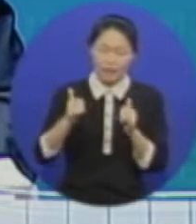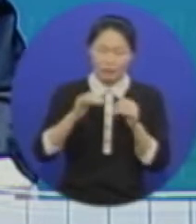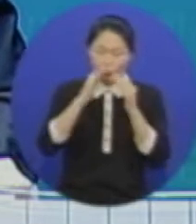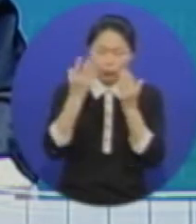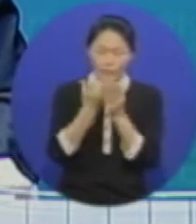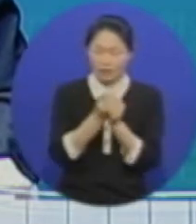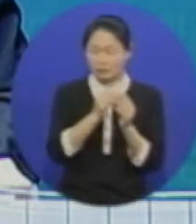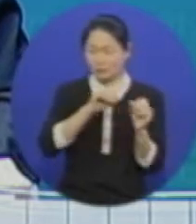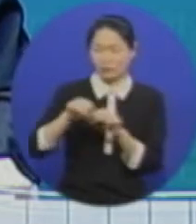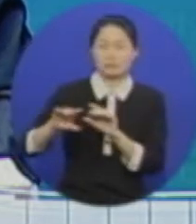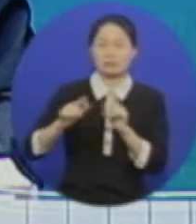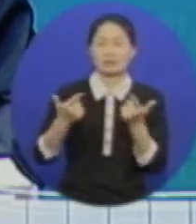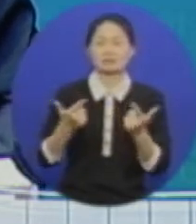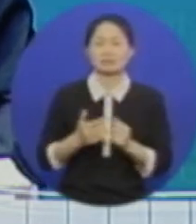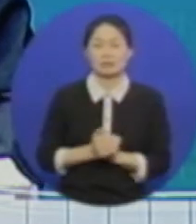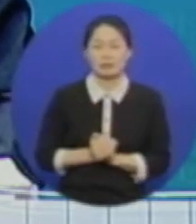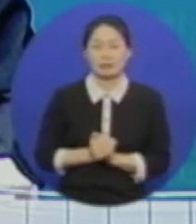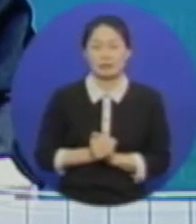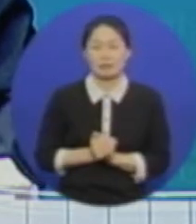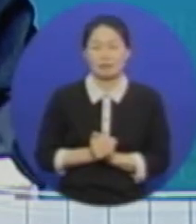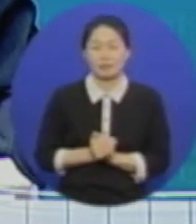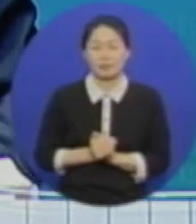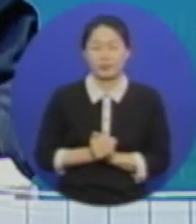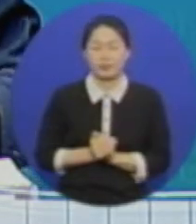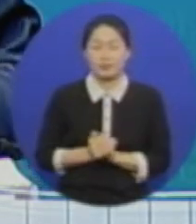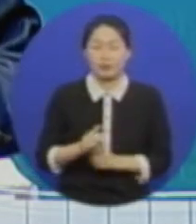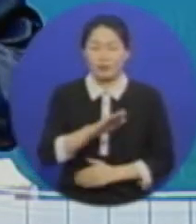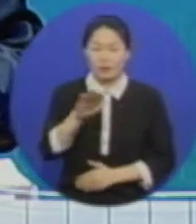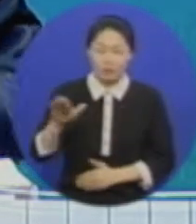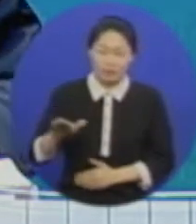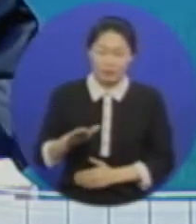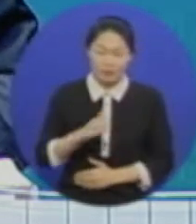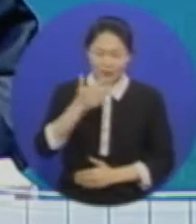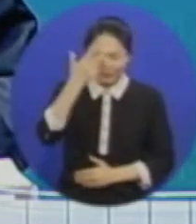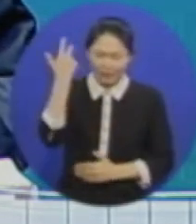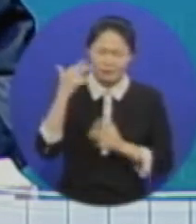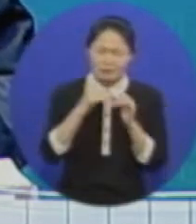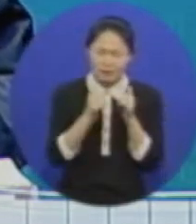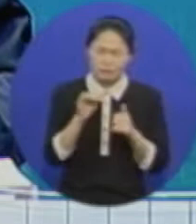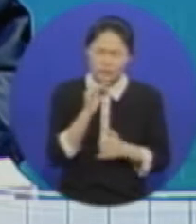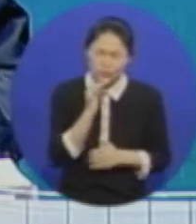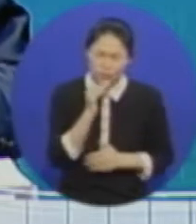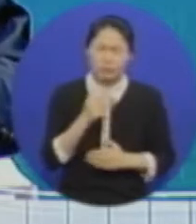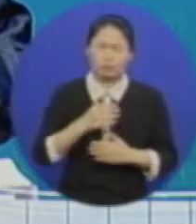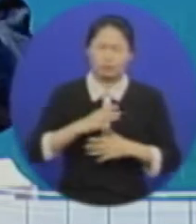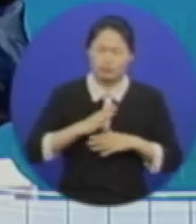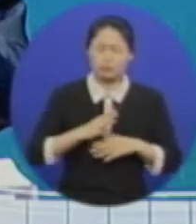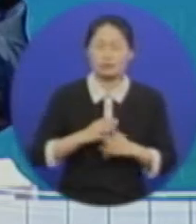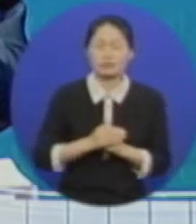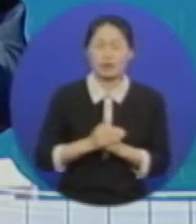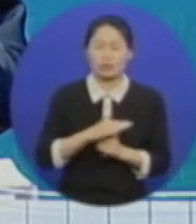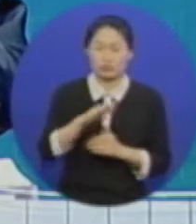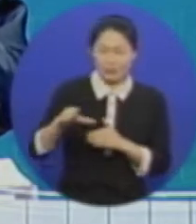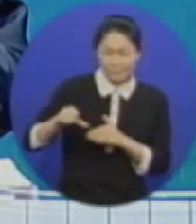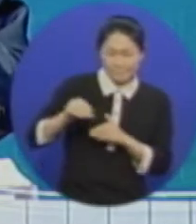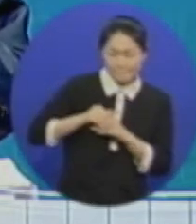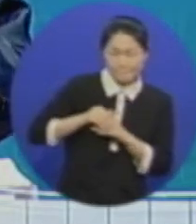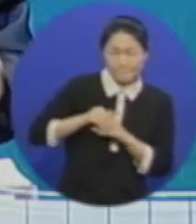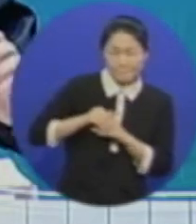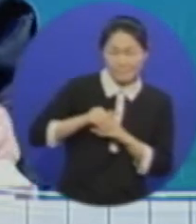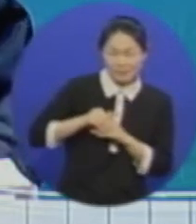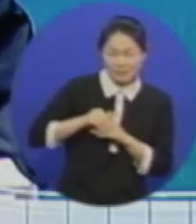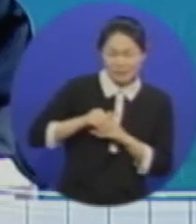겁니다 여러분 이 옛사람이 불 수 없습니다 우리에게 들러 붙어서